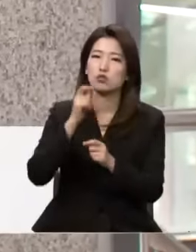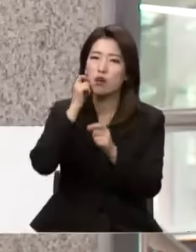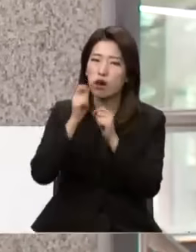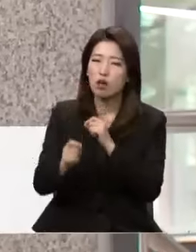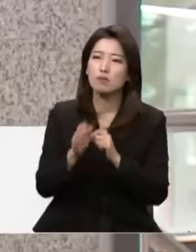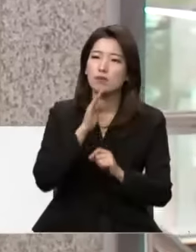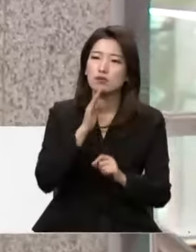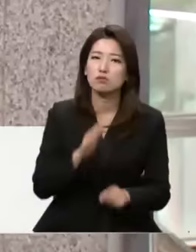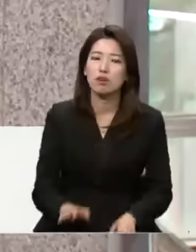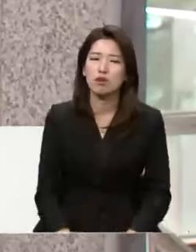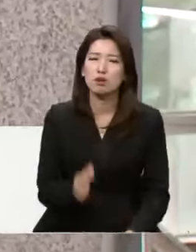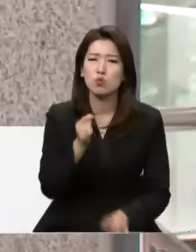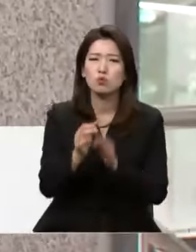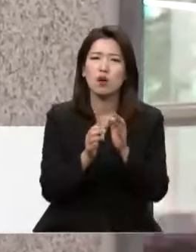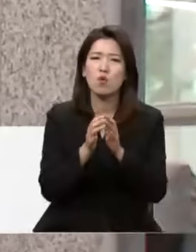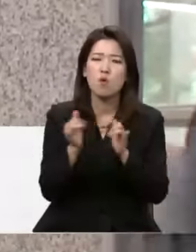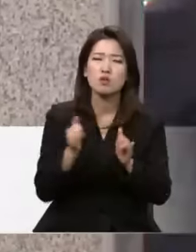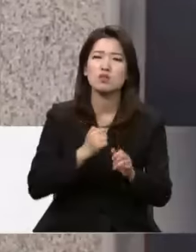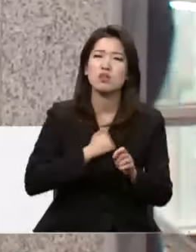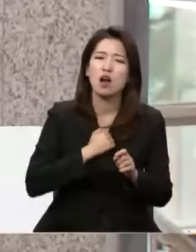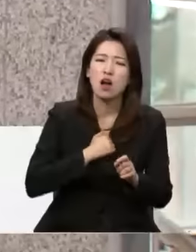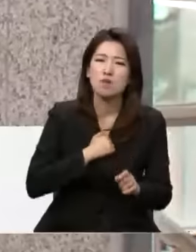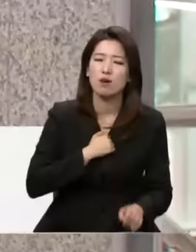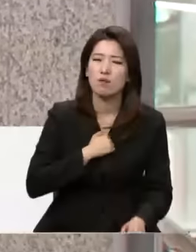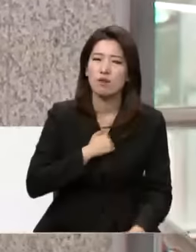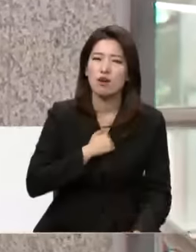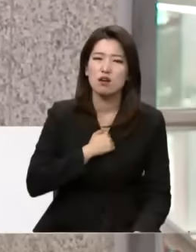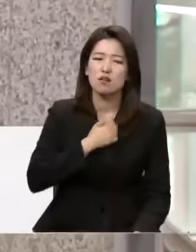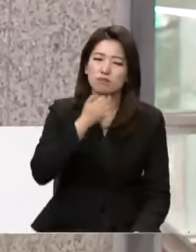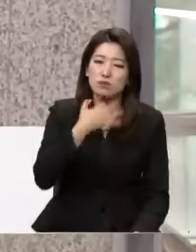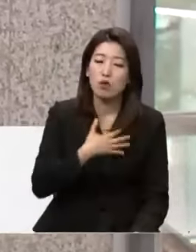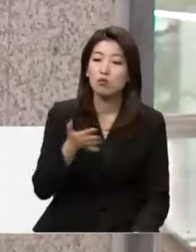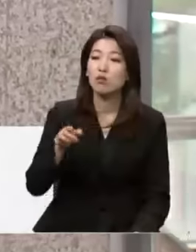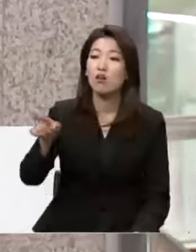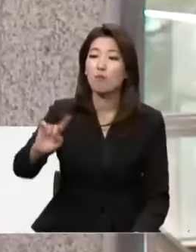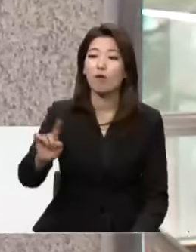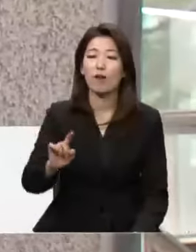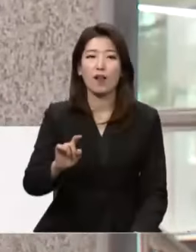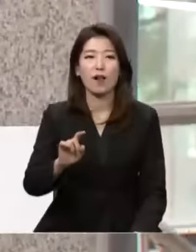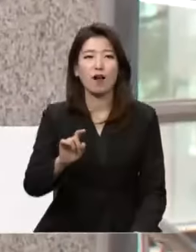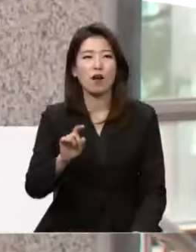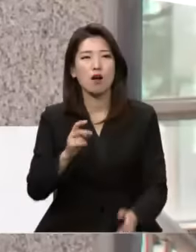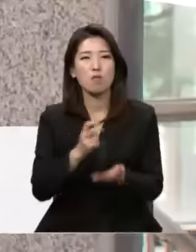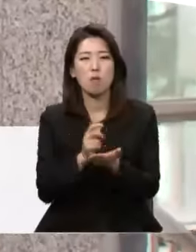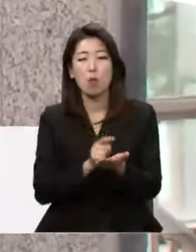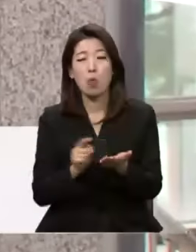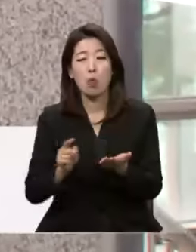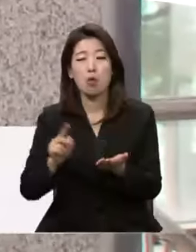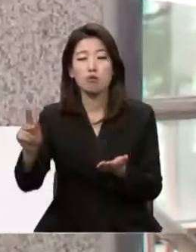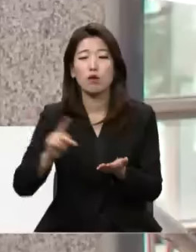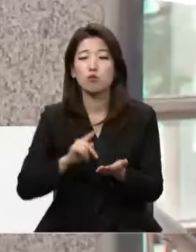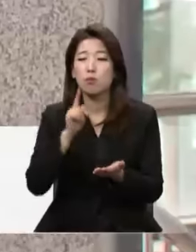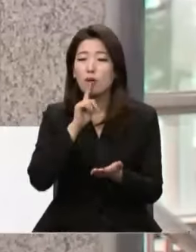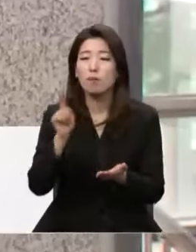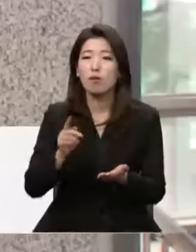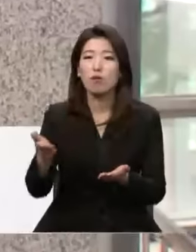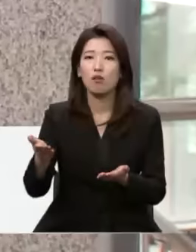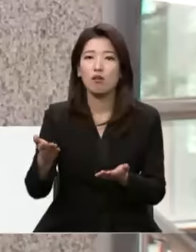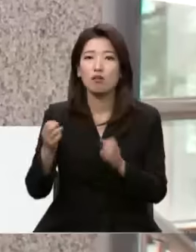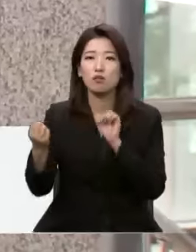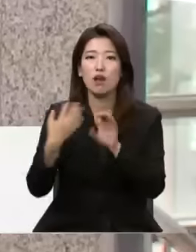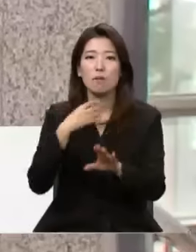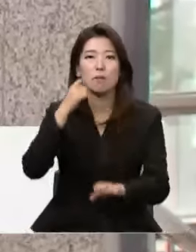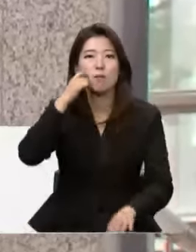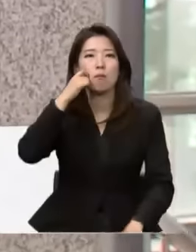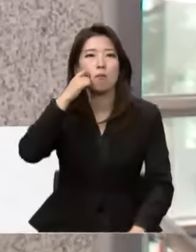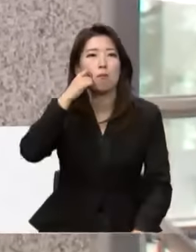소상공인들에 대한 애환을 당신이 말할 자격이 있느냐라고 캐 물었을 때 그것에 대해서 구체적으로 답변을 못